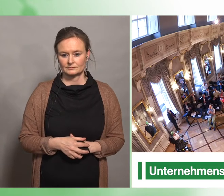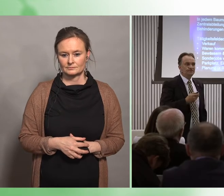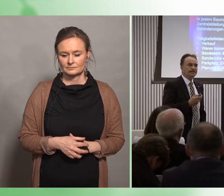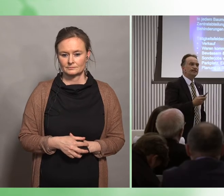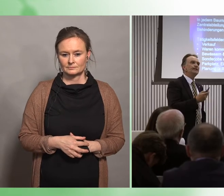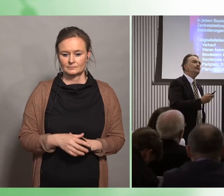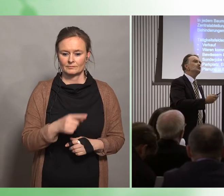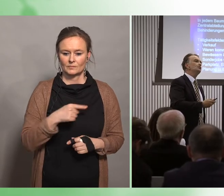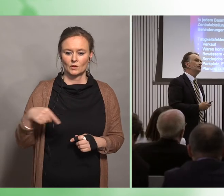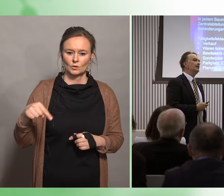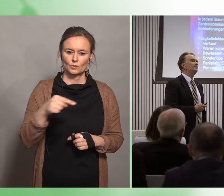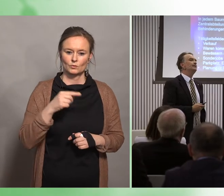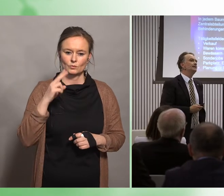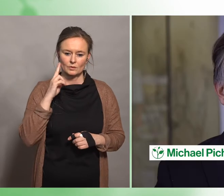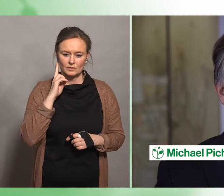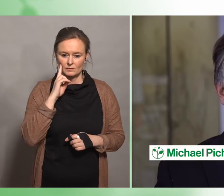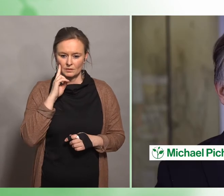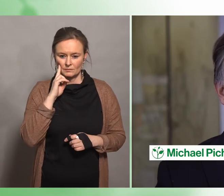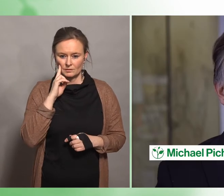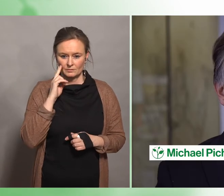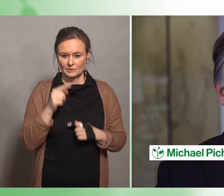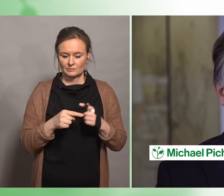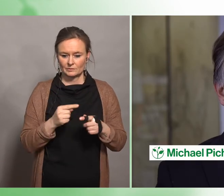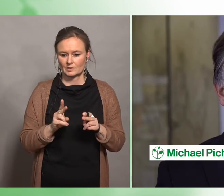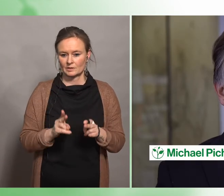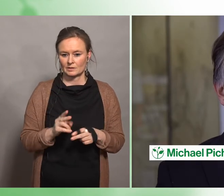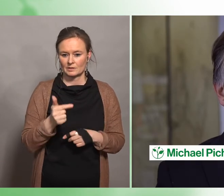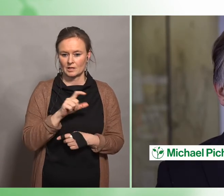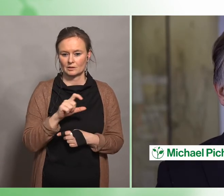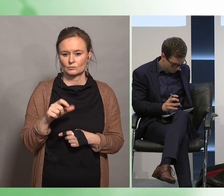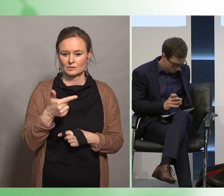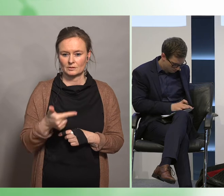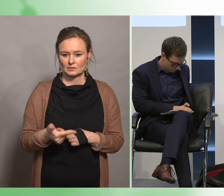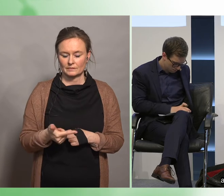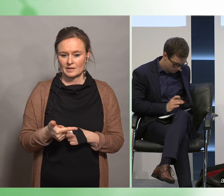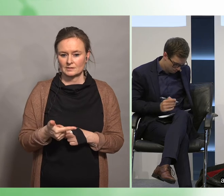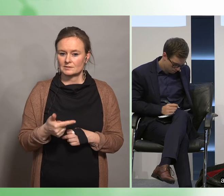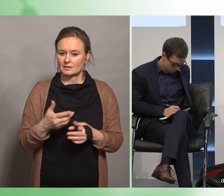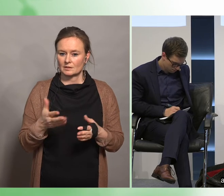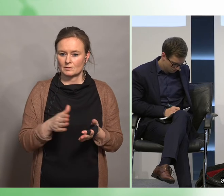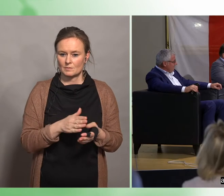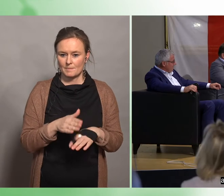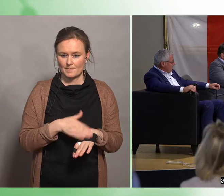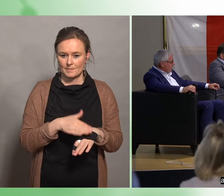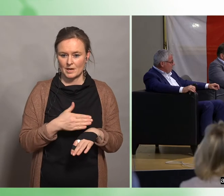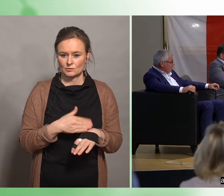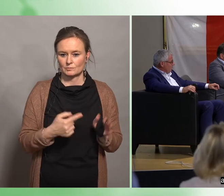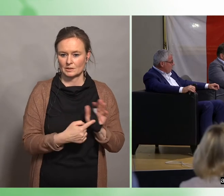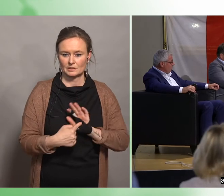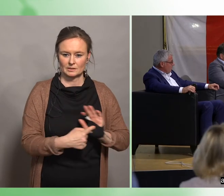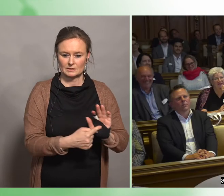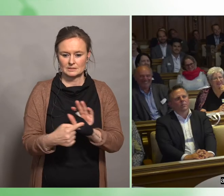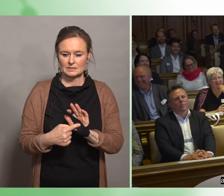In unseren bisherigen Unternehmensdialogen konnten wir an die 120 Best-Practice-Beispiele präsentieren und somit ein dichtes Netzwerk an